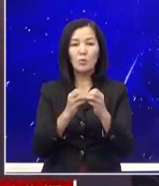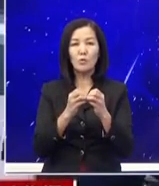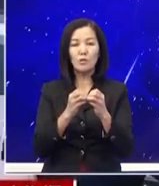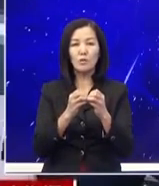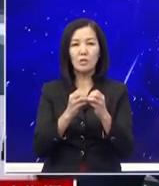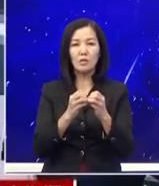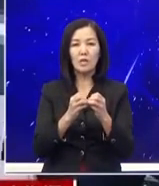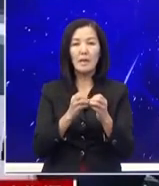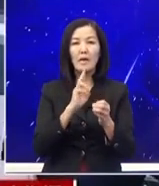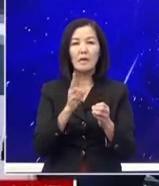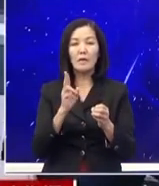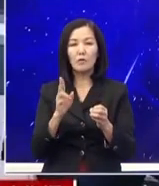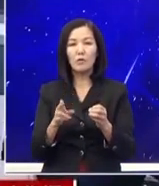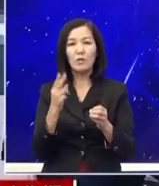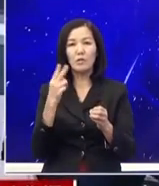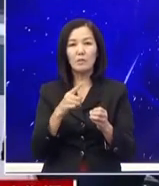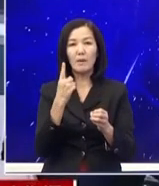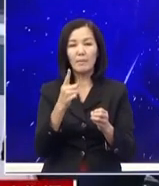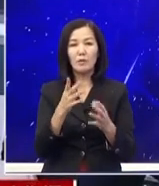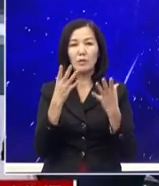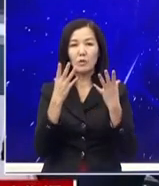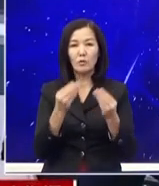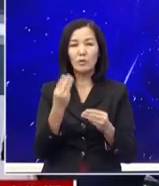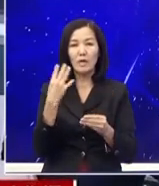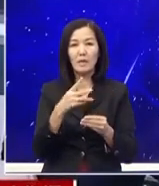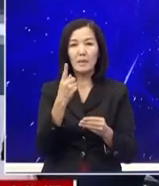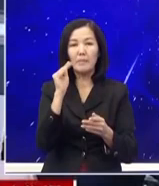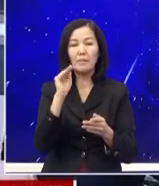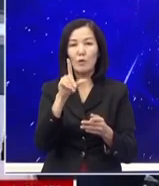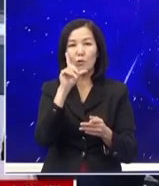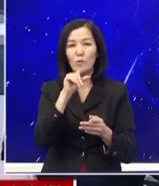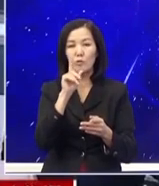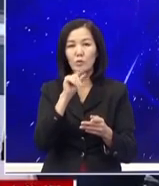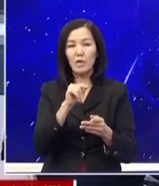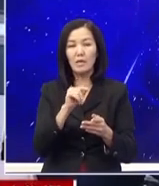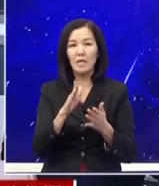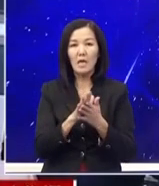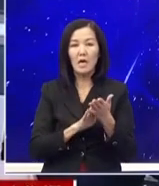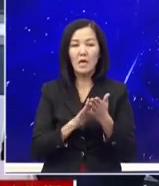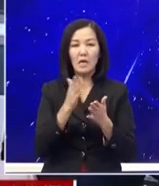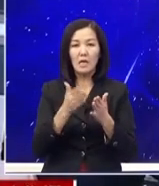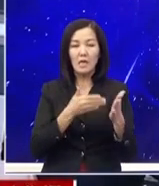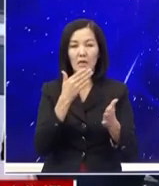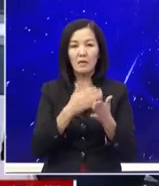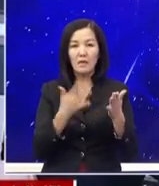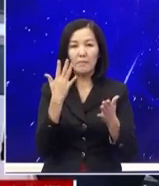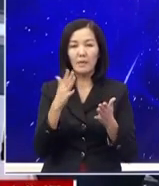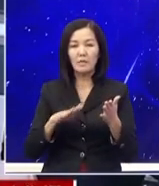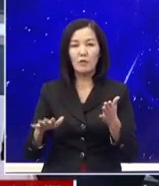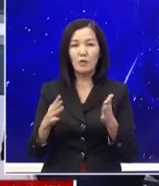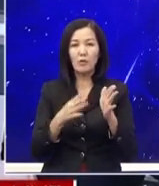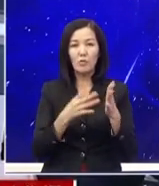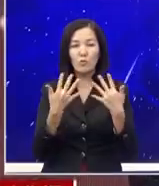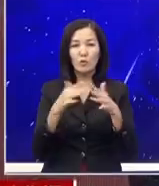19-21 сентября 2019 қыркүйек аралығында Бескөл құс фабрикасында 41 мыңға тарта құс қырылды. Ақмола облысы туралы айтар болсақ, 5 ауданның 9